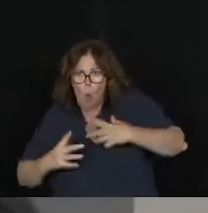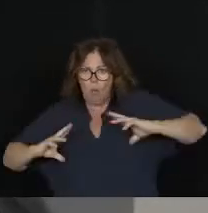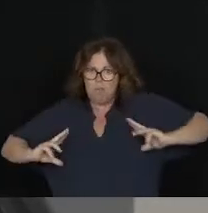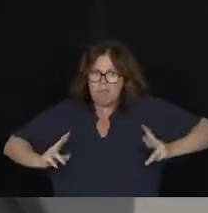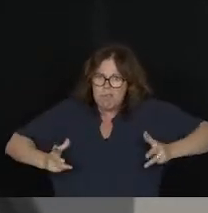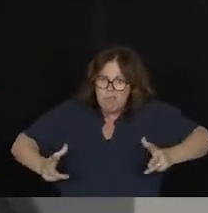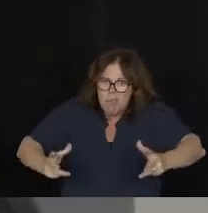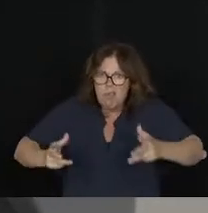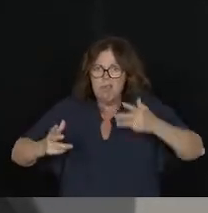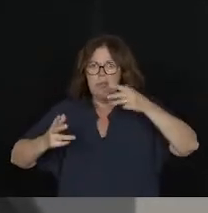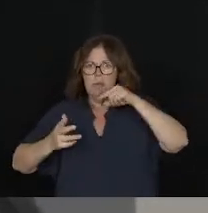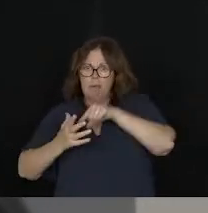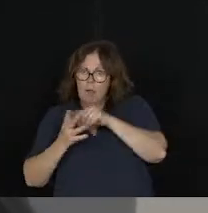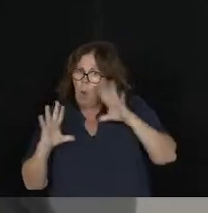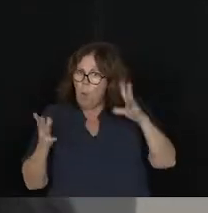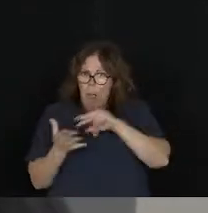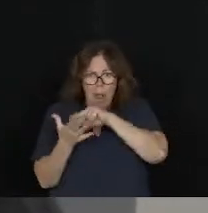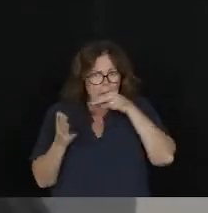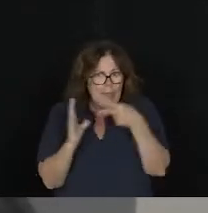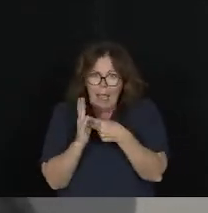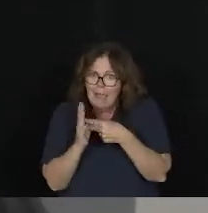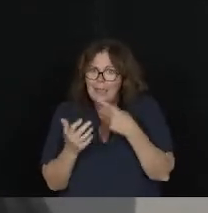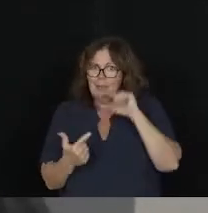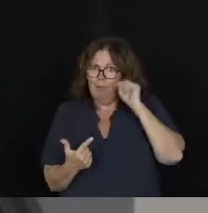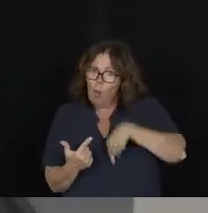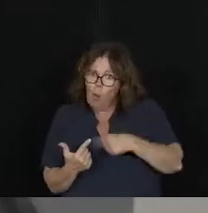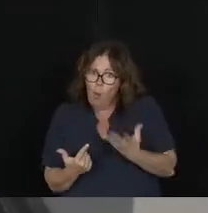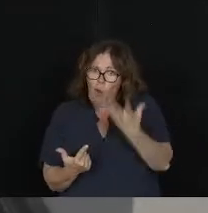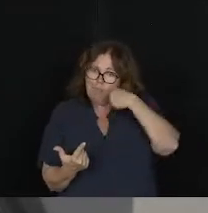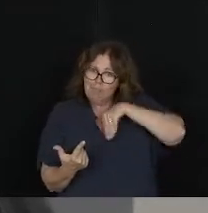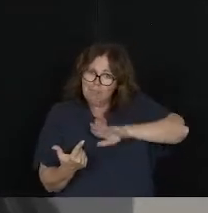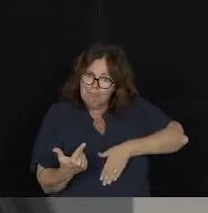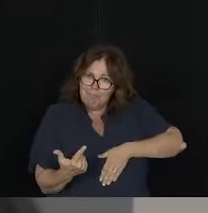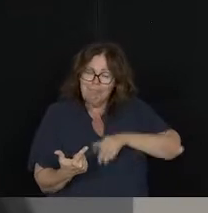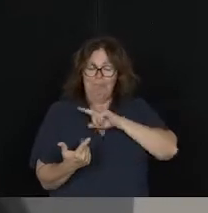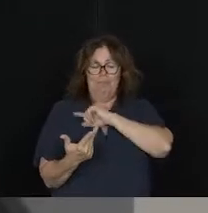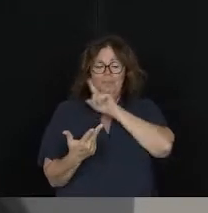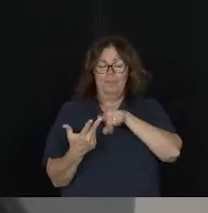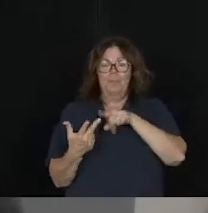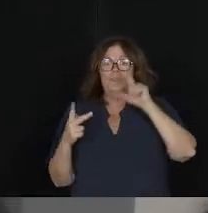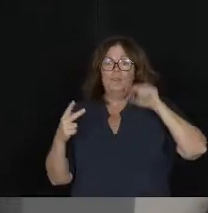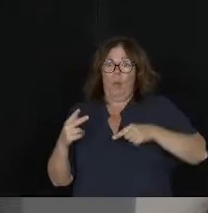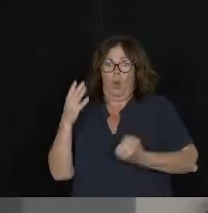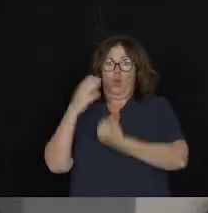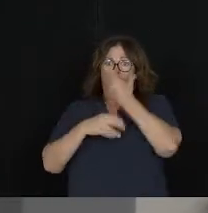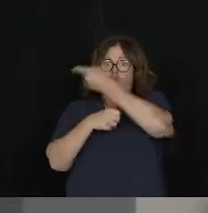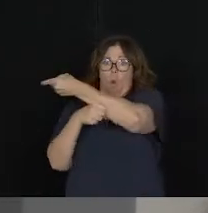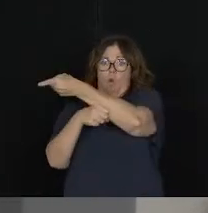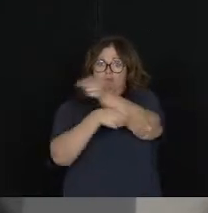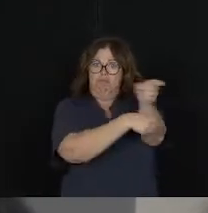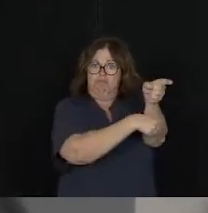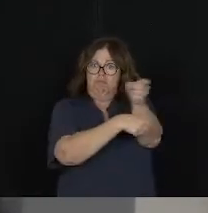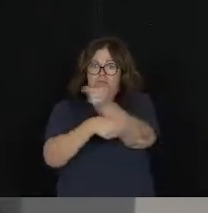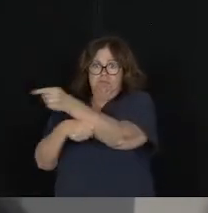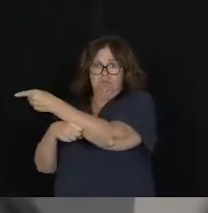qui empêchent les adversaires de répondre. Il faut apprendre à coordonner des blindés, du blindage, donc